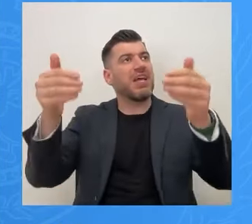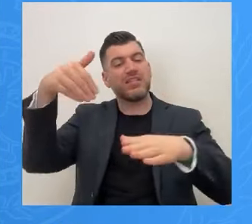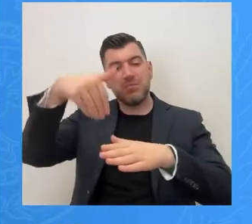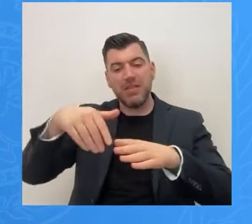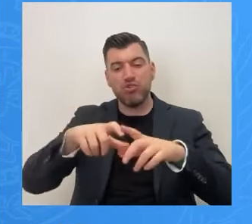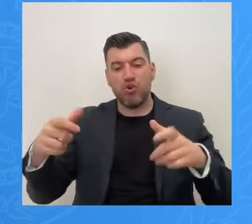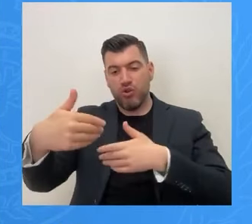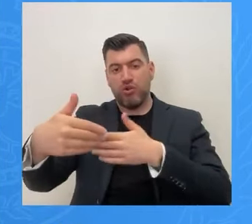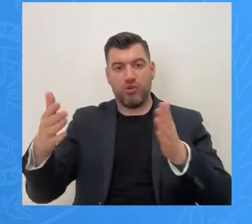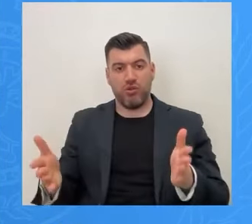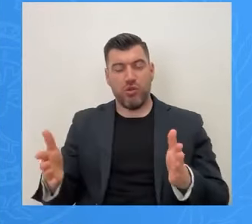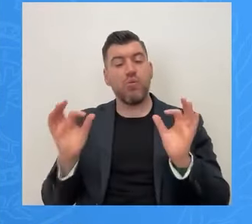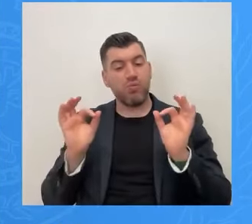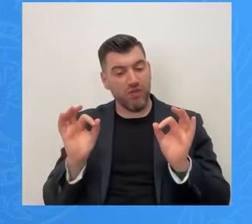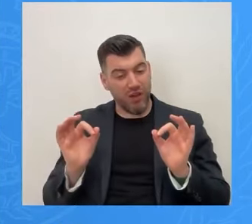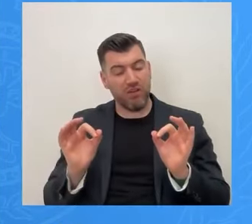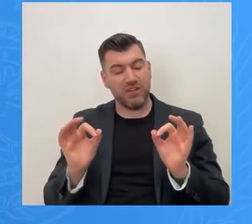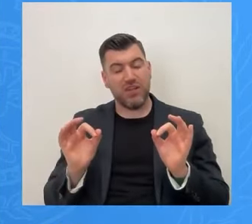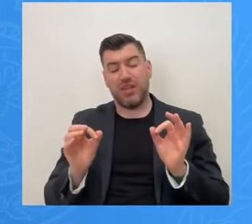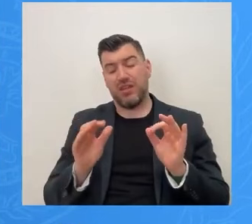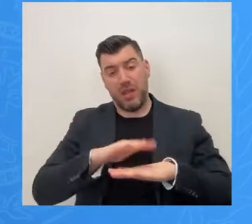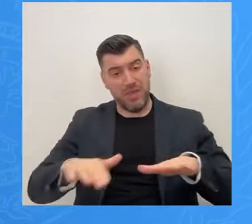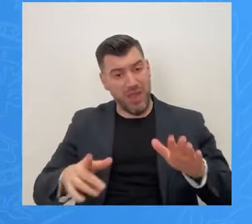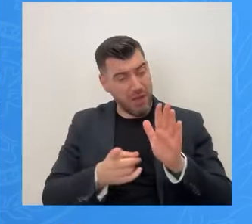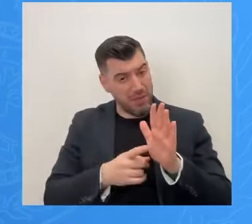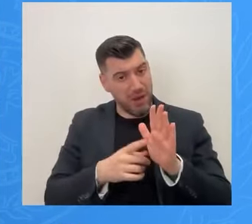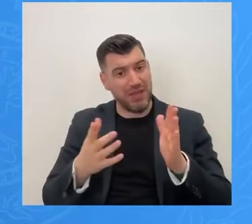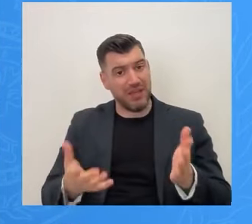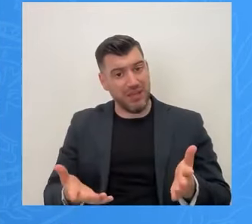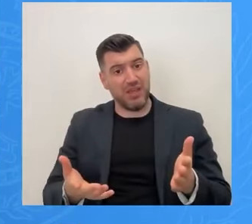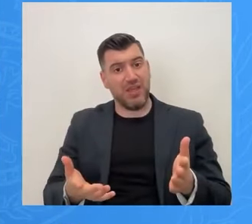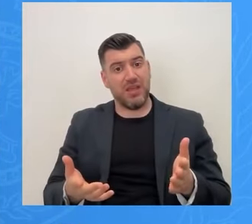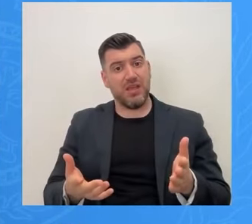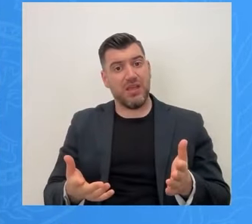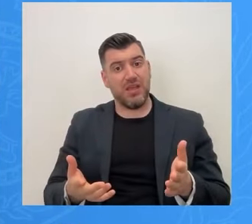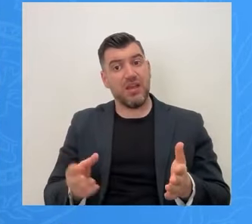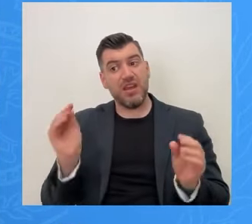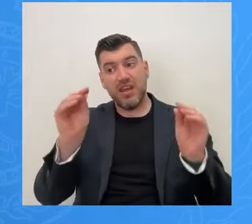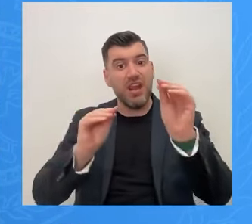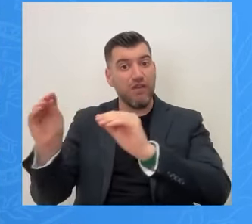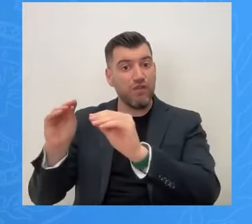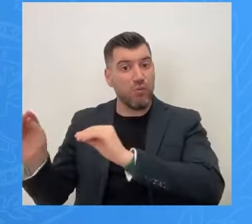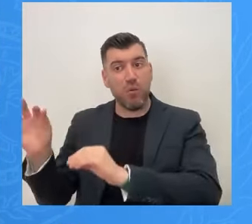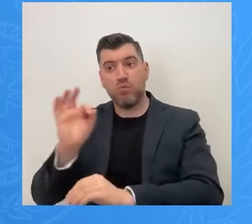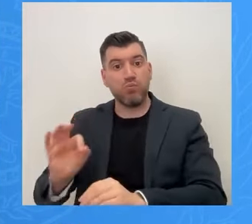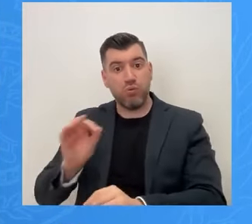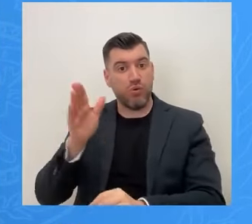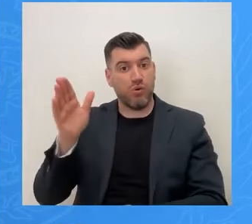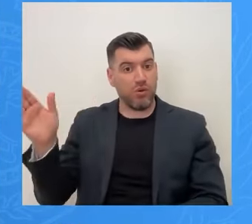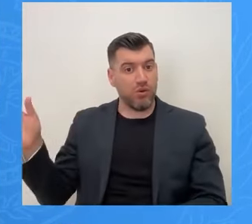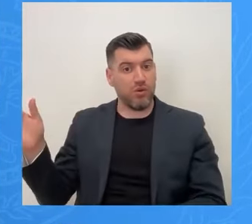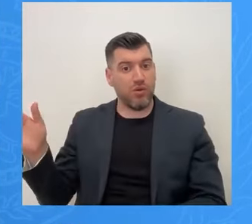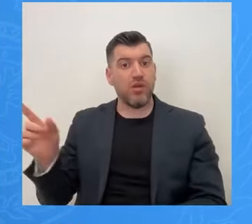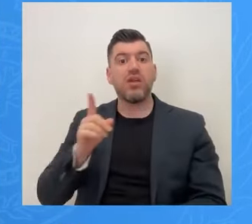καταψηφίζουμε. Προφανώς πρέπει να πάνε τα παιδιά να παλωθεί η τρύπα, αλλά μιλάμε γι' αυτό, για προσωρινές λύσεις. Και η ίδια κριτική που κάναμε στη διοίκηση